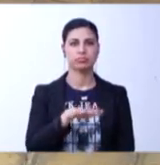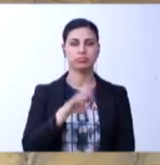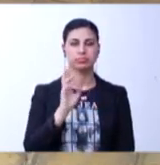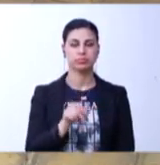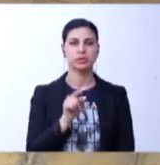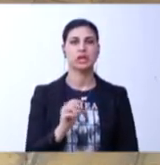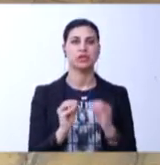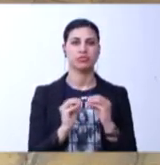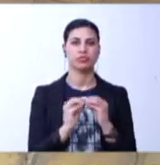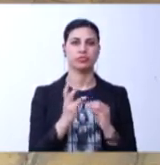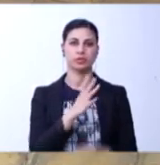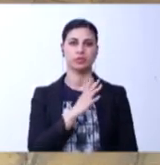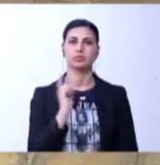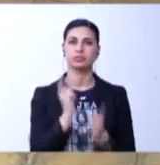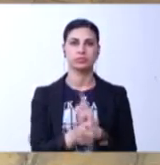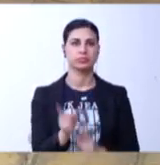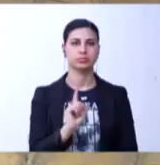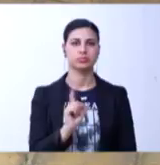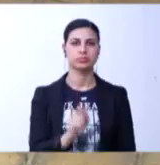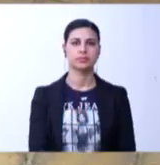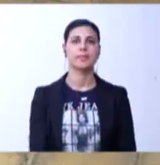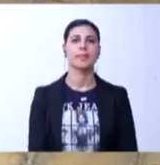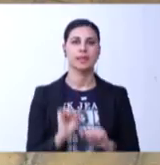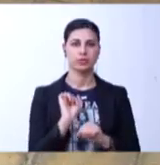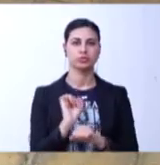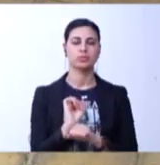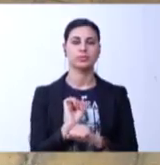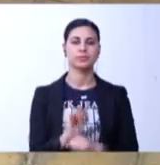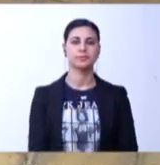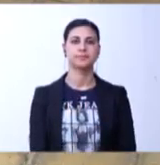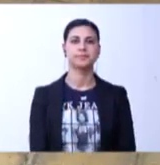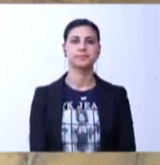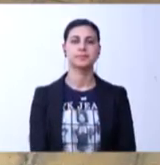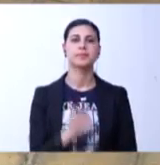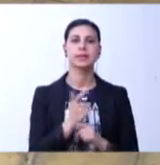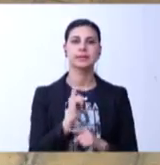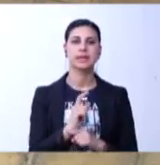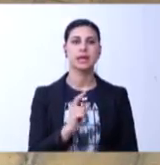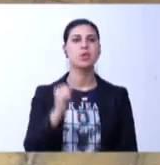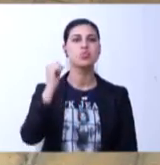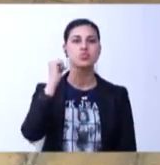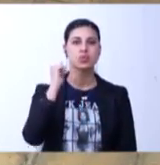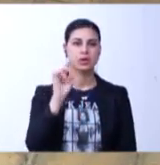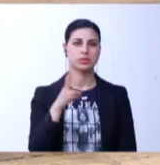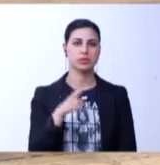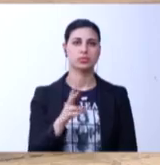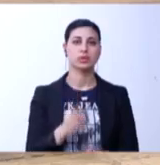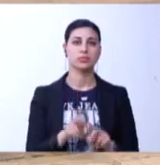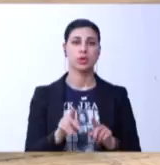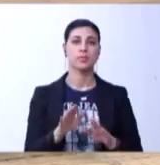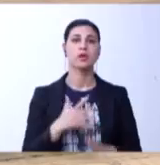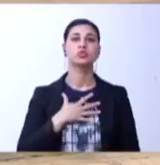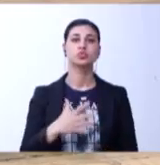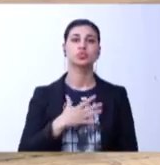ისე, რომ ეს პოზიცია არ იცვლება. და ვცდილობთ, რომ გავჩერდეთ. ანუ ძალიან უკან თავი არ გადააგდოთ, იმიტომ რომ ამ პოზიციიდან